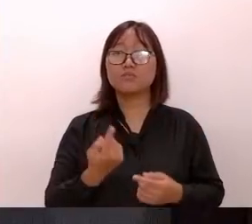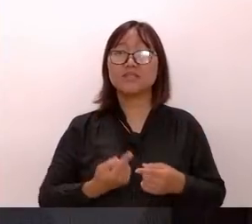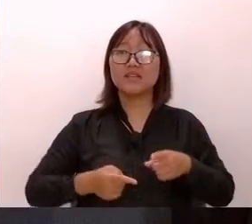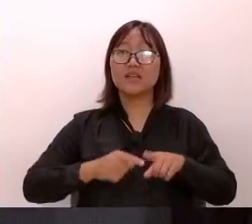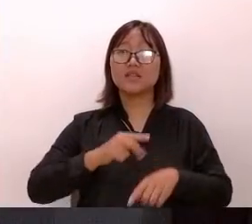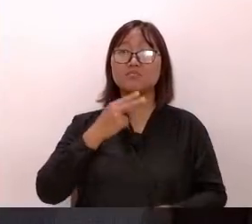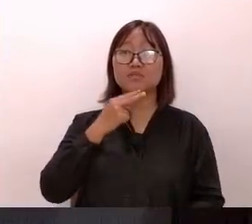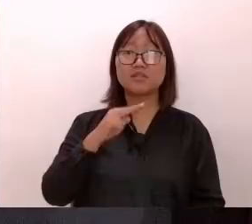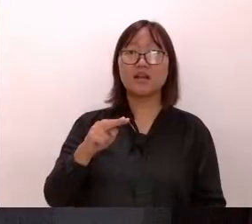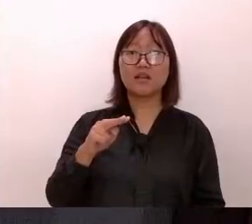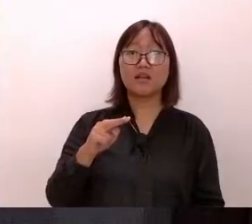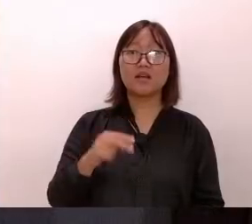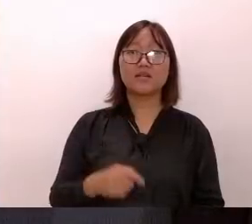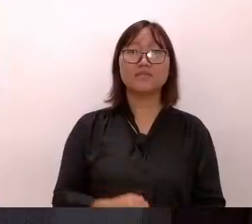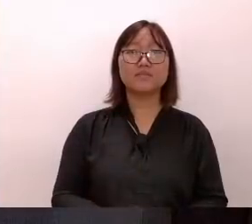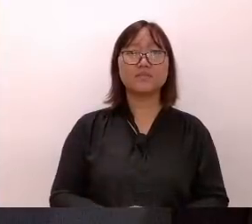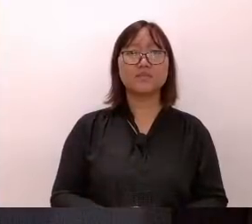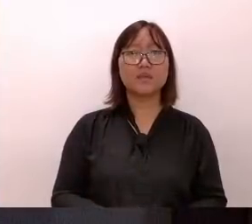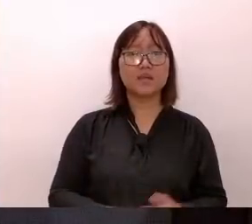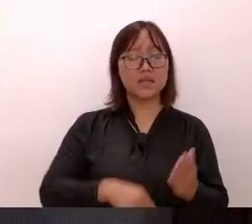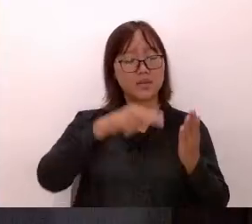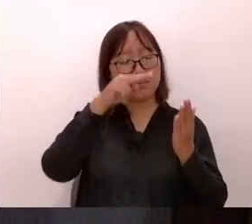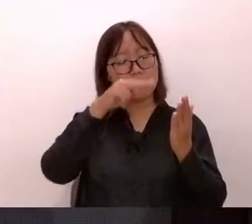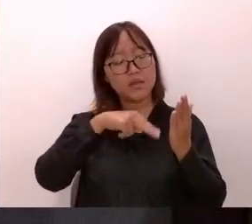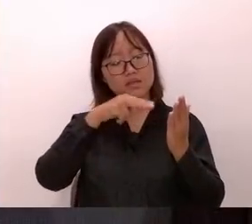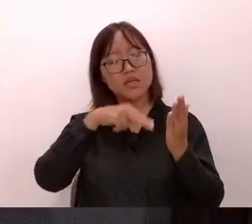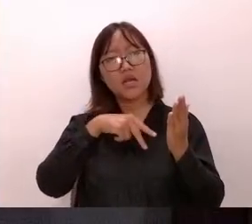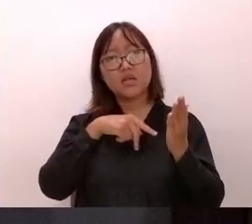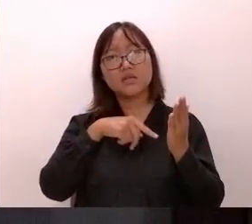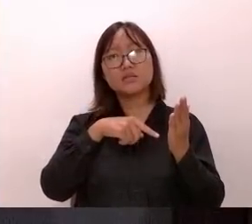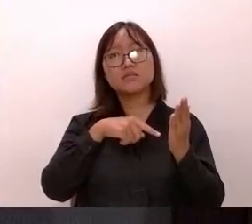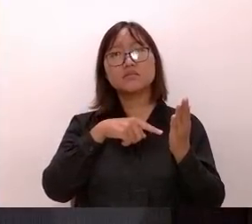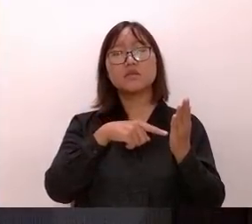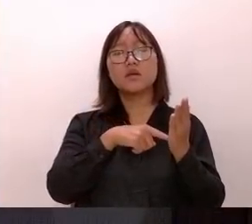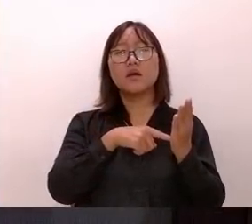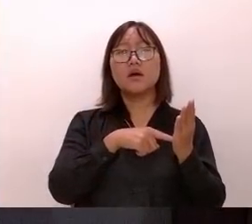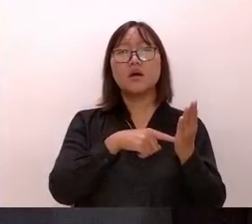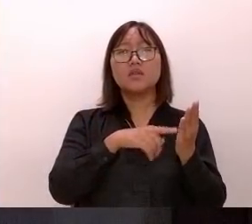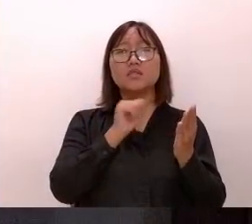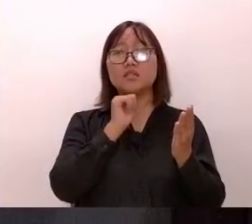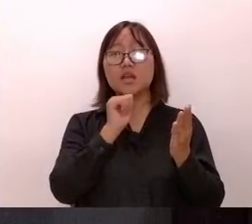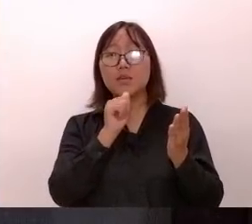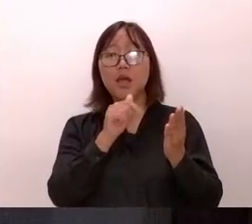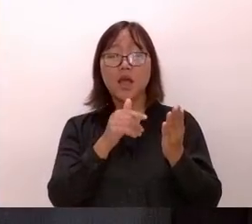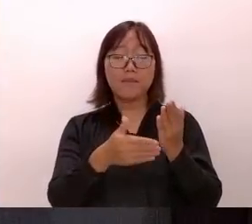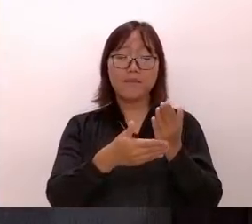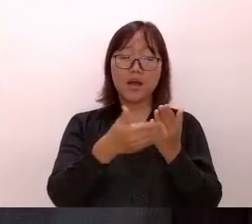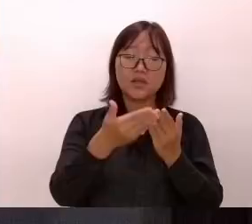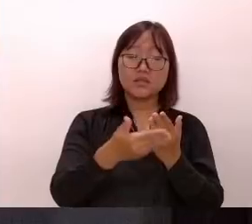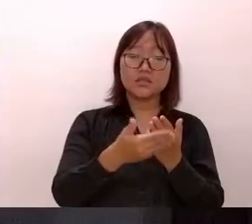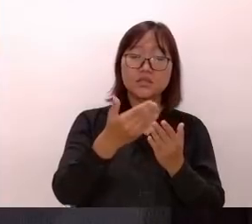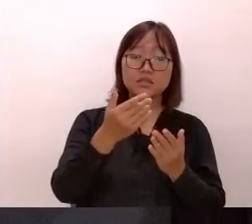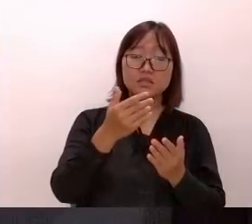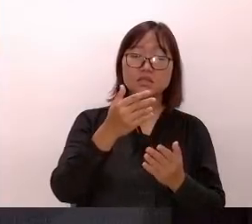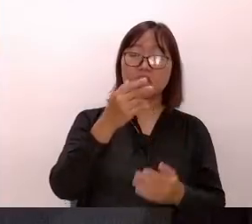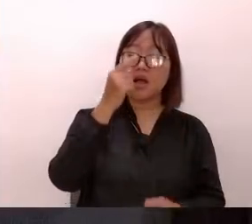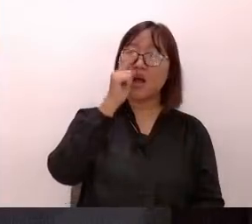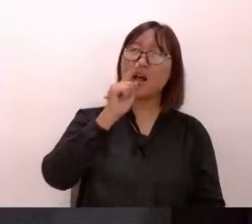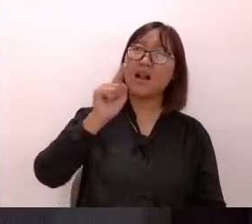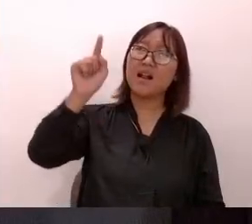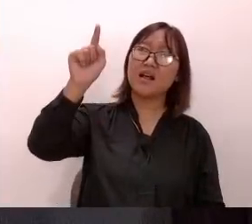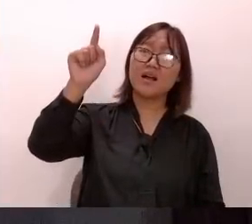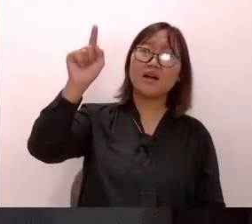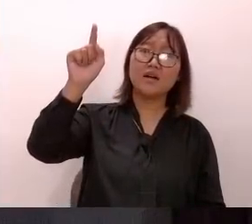menegaskan Siapa yang percaya kepada Allah akan mengasihi Allah dan siapa yang mengasihi Allah akan